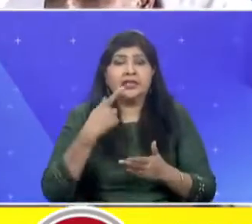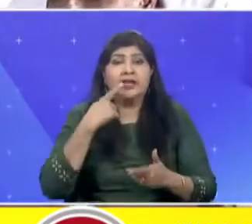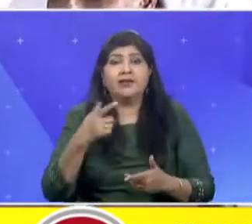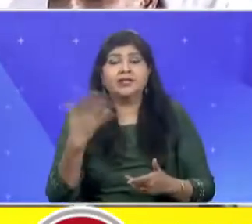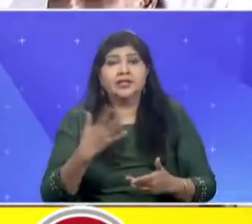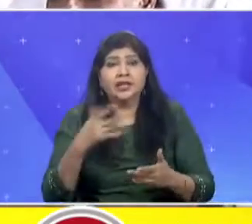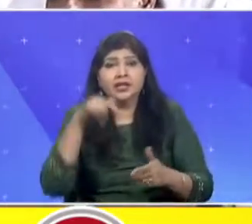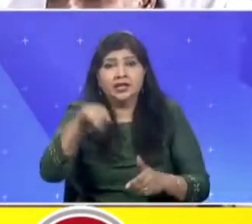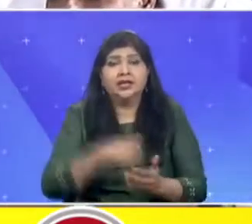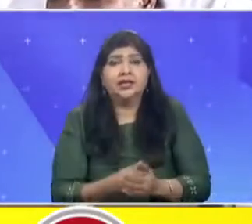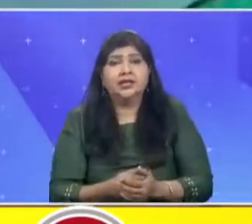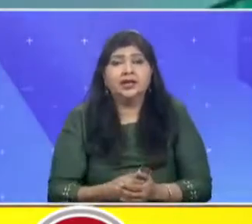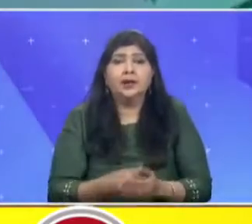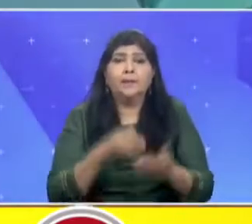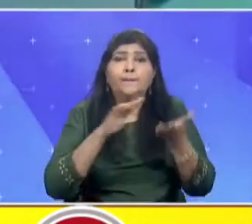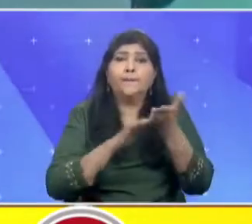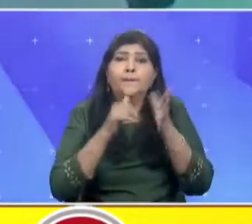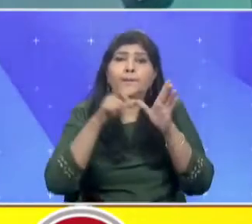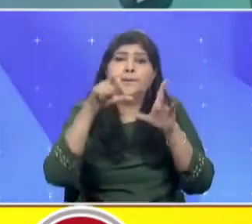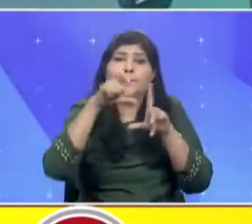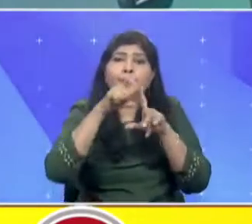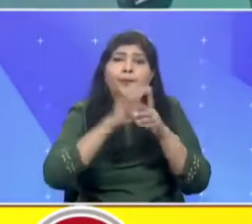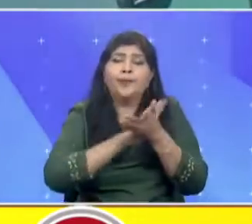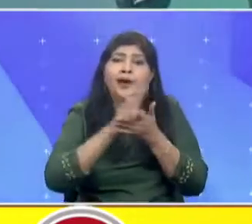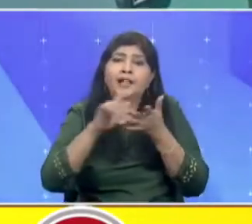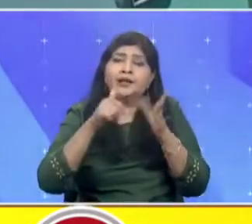है माधवपुर मेला।